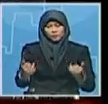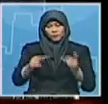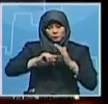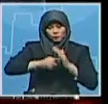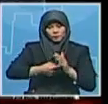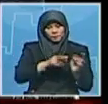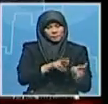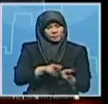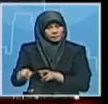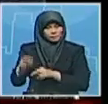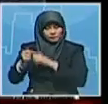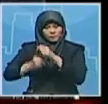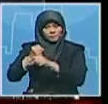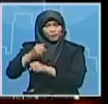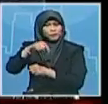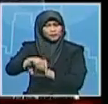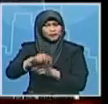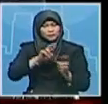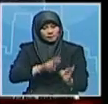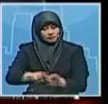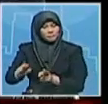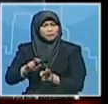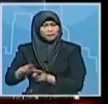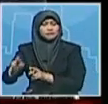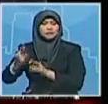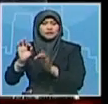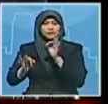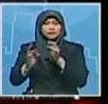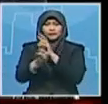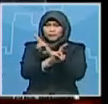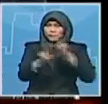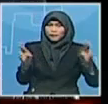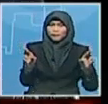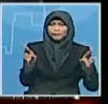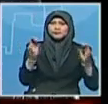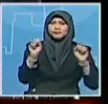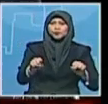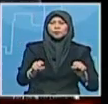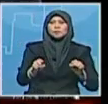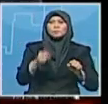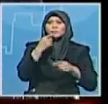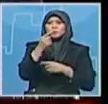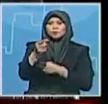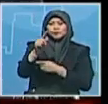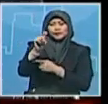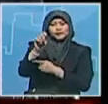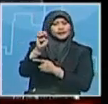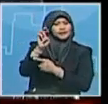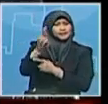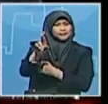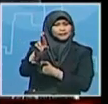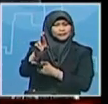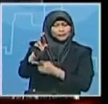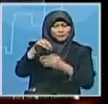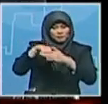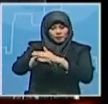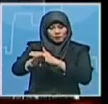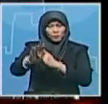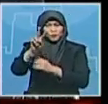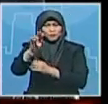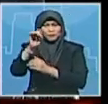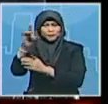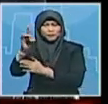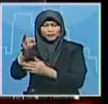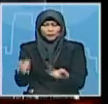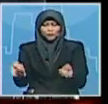mulakan perancangan dari tahun ini lagi. Mana yang dah ready kita boleh tenderkan. Masuk Januari 2018 kontrak